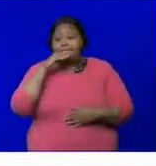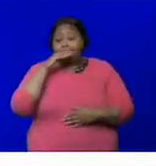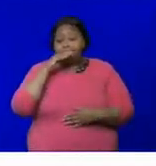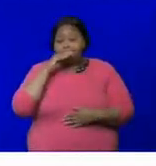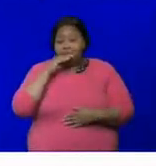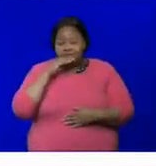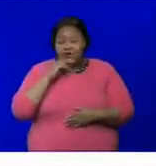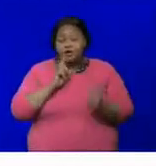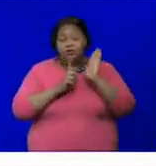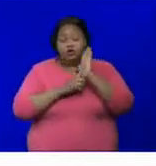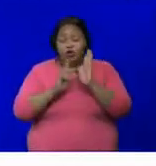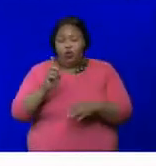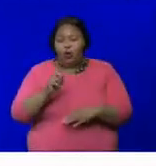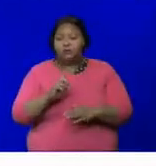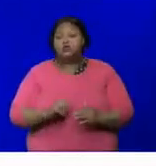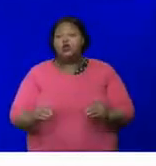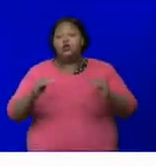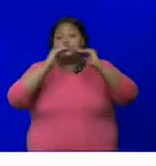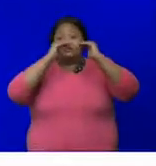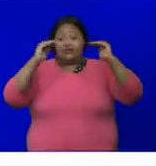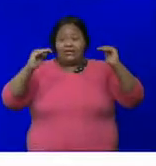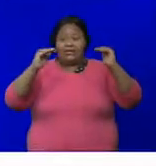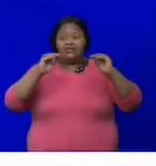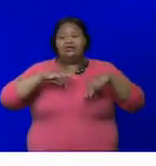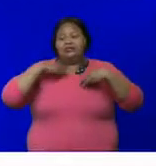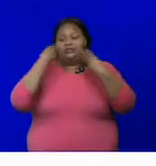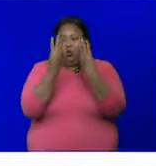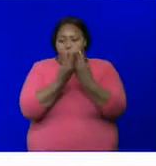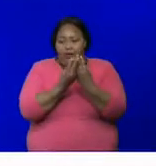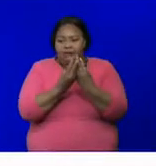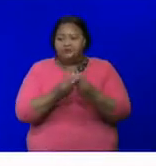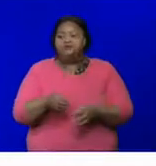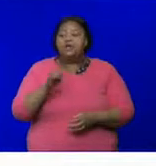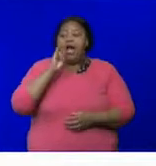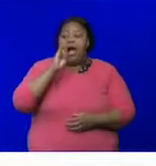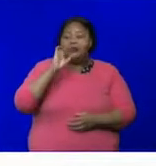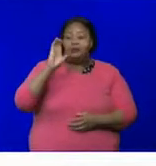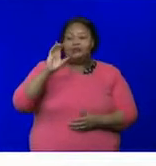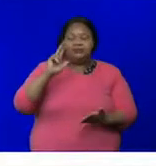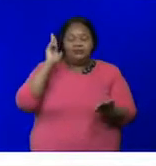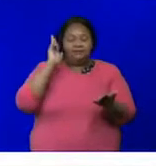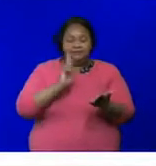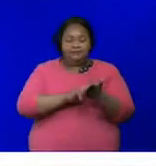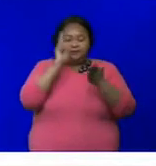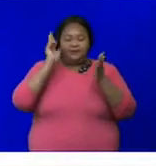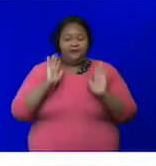semhlaba lesingavunya bo ICC lokusijabulisa kakhulu kulo ukuthi